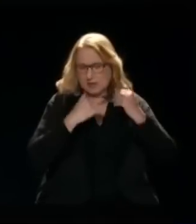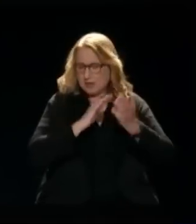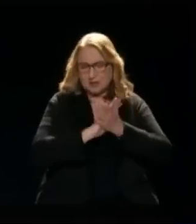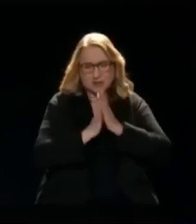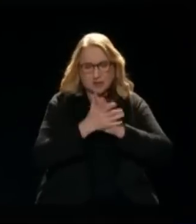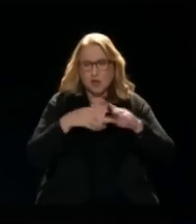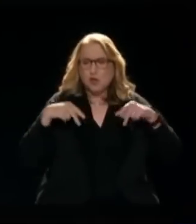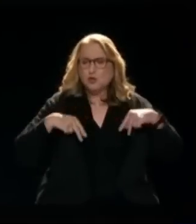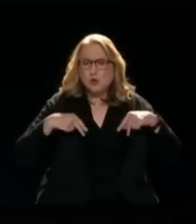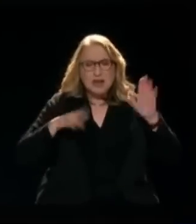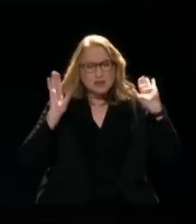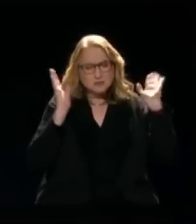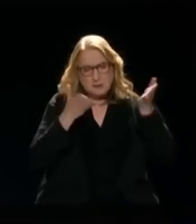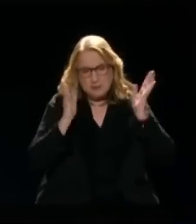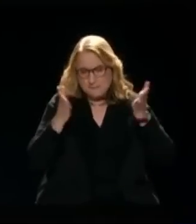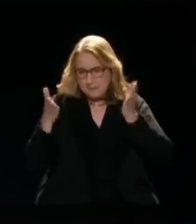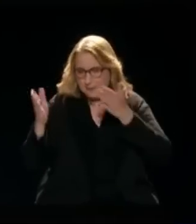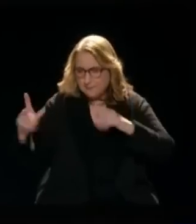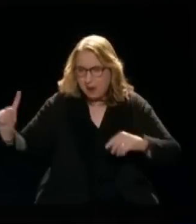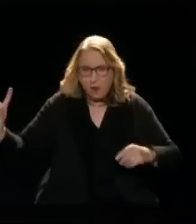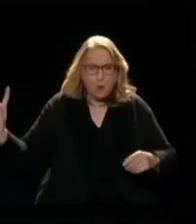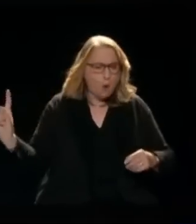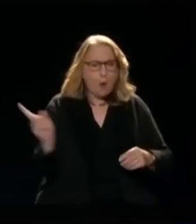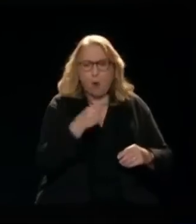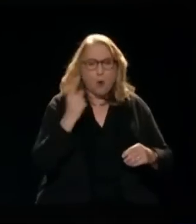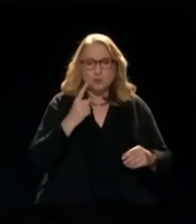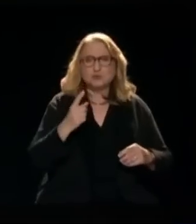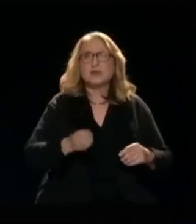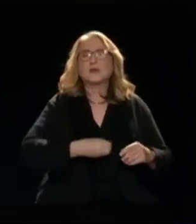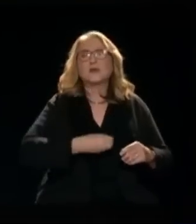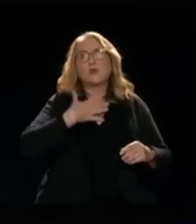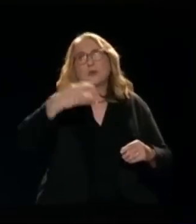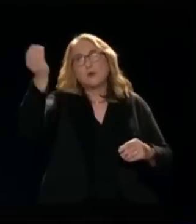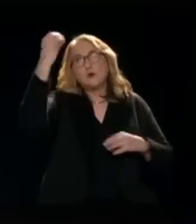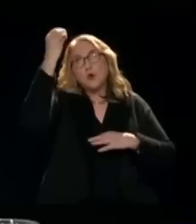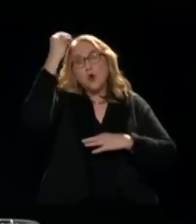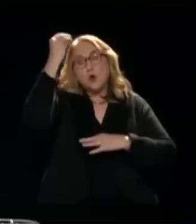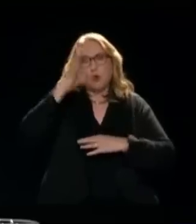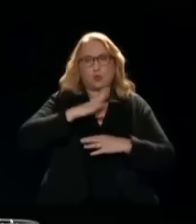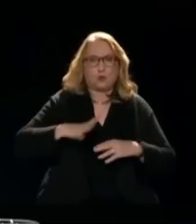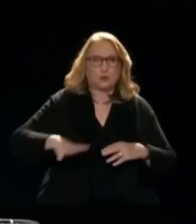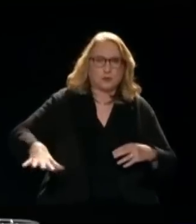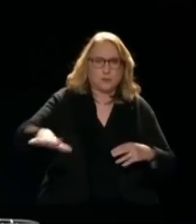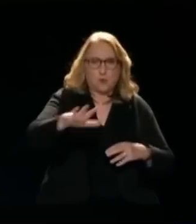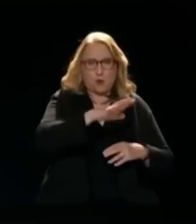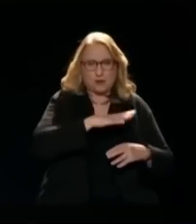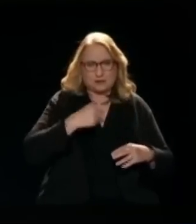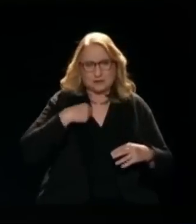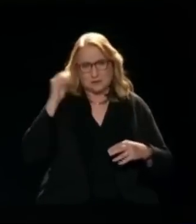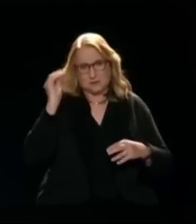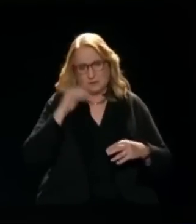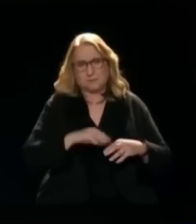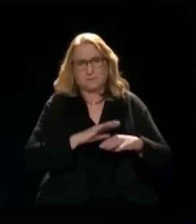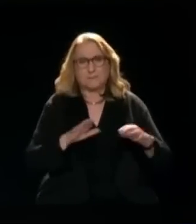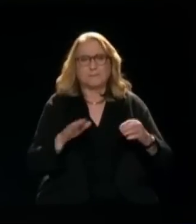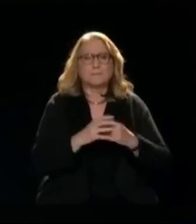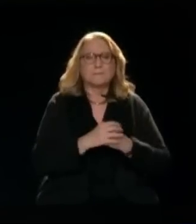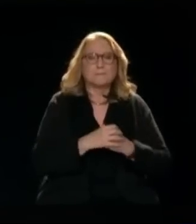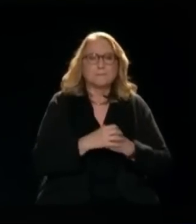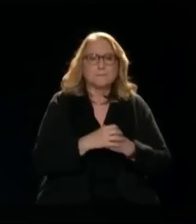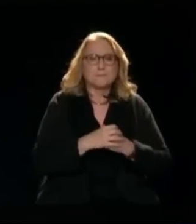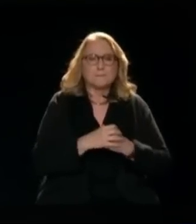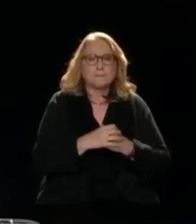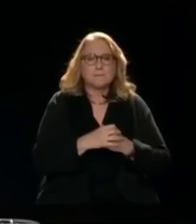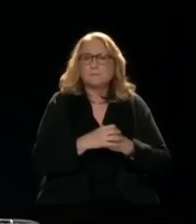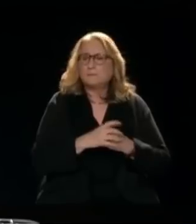Και κάποια στιγμή αισθάνεσαι κορόιδο. Νομίζω ότι ο πολίτης, ο κουτός της ιστορίας, ναι, που λέει ο Έλληνας με πιο